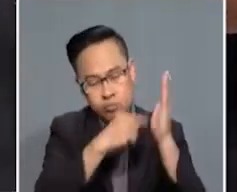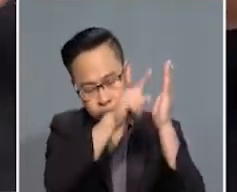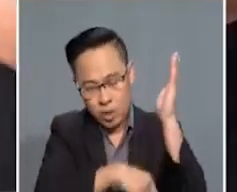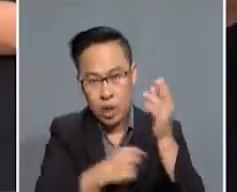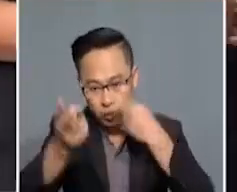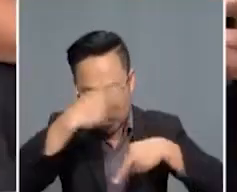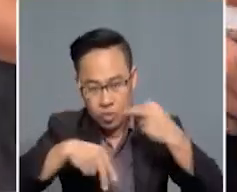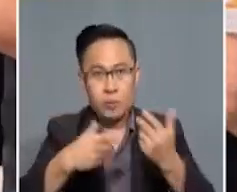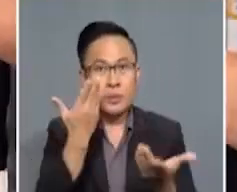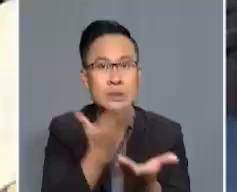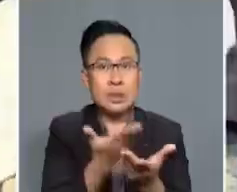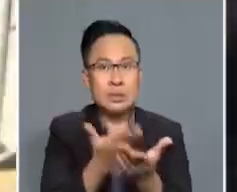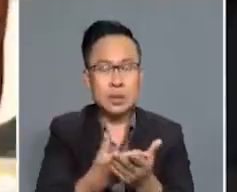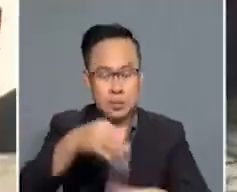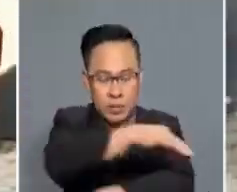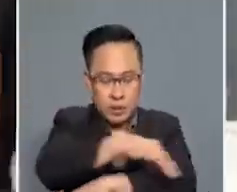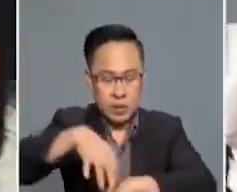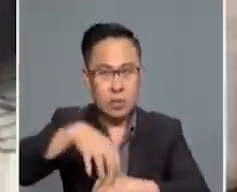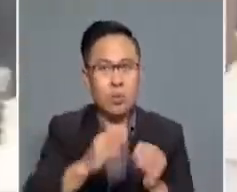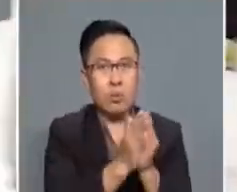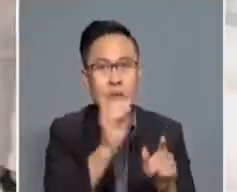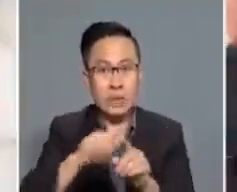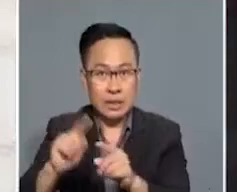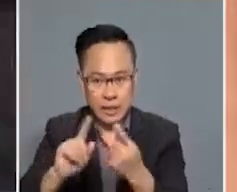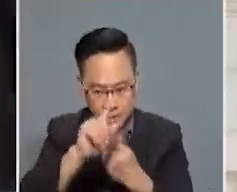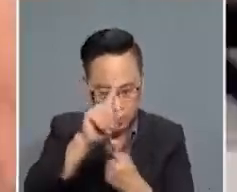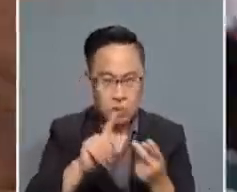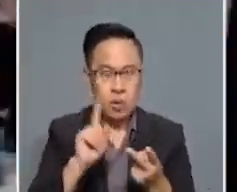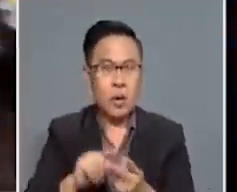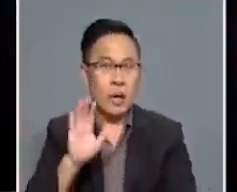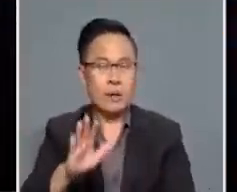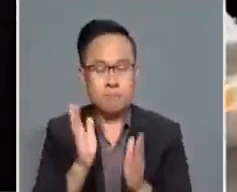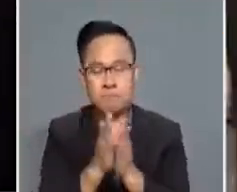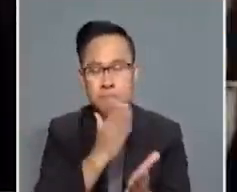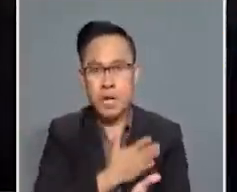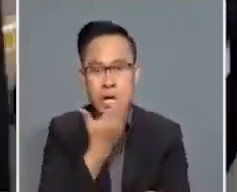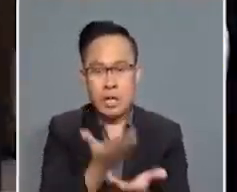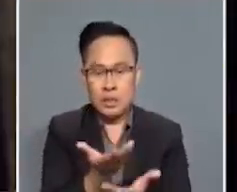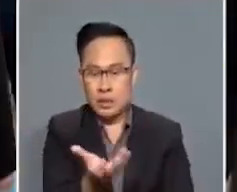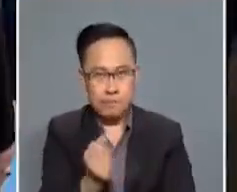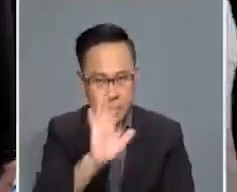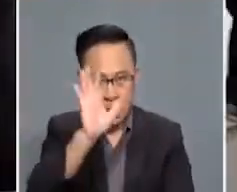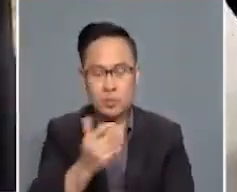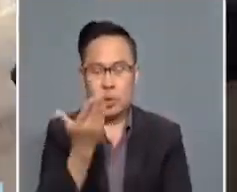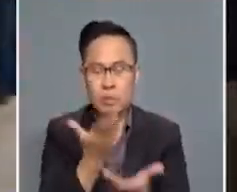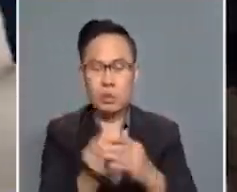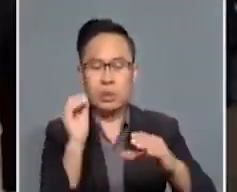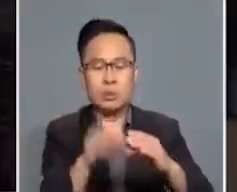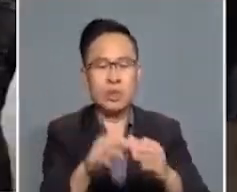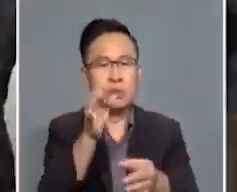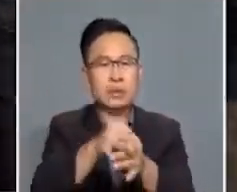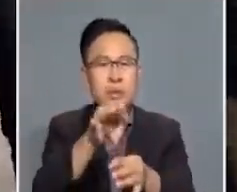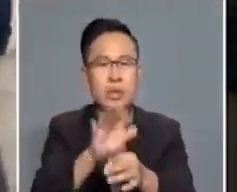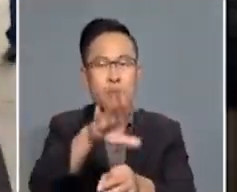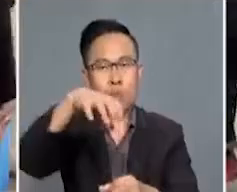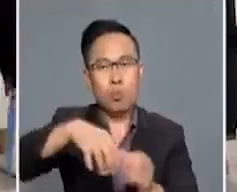คะขอข้อมูลด้านการเงินบัญชีวัดห้ามพระไม่ให้จับเงินให้นำบัญชีเข้าส่วนกลางของวัดซึ่งเป็นหนังสือที่ออกโดยไม่ชอ